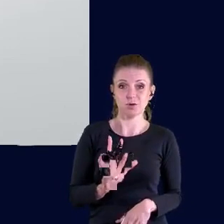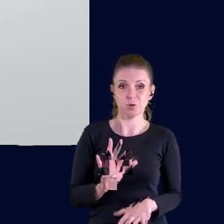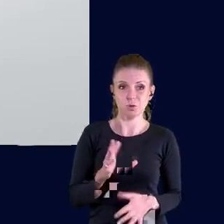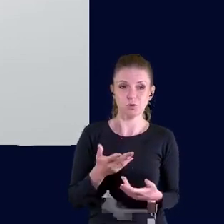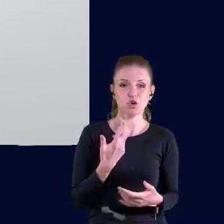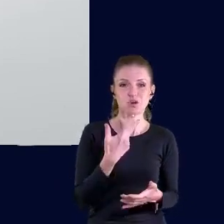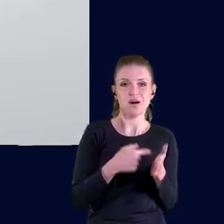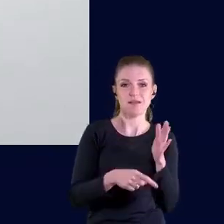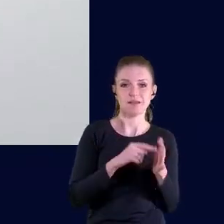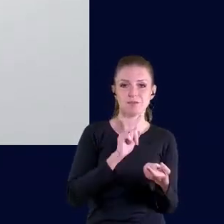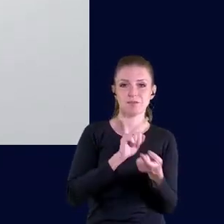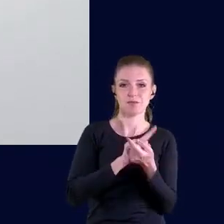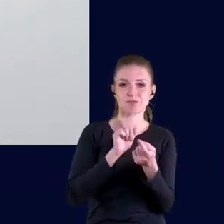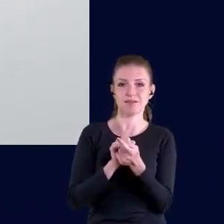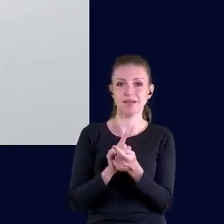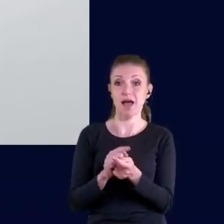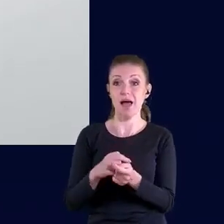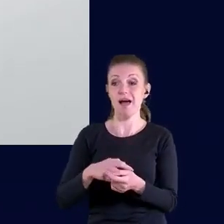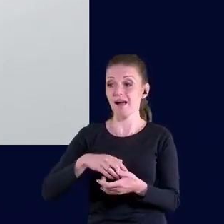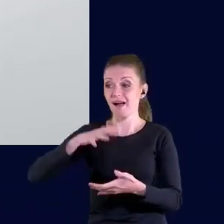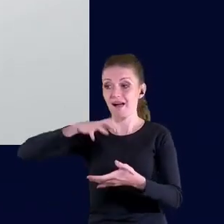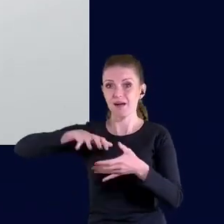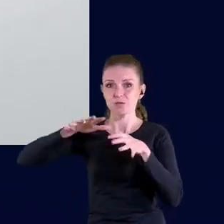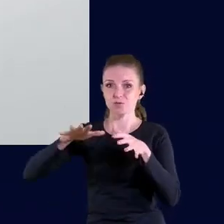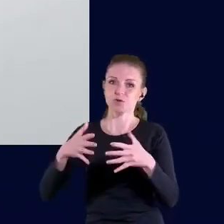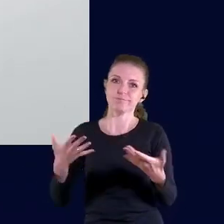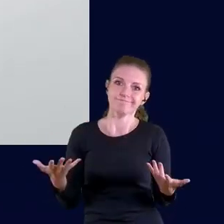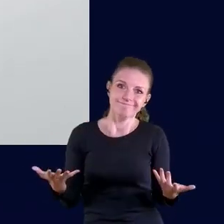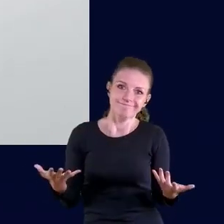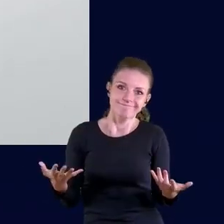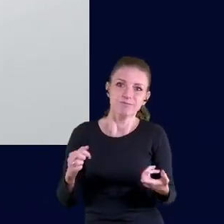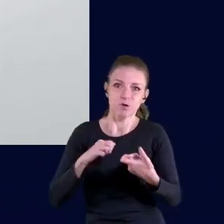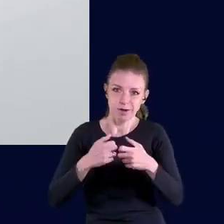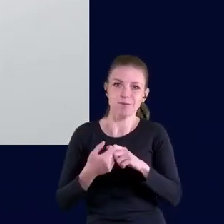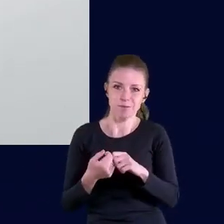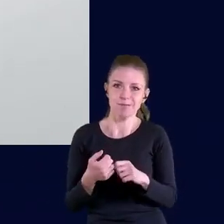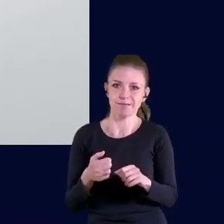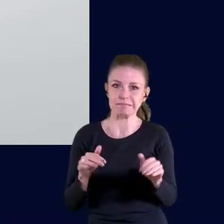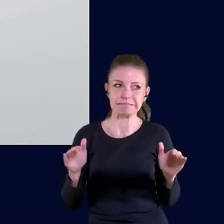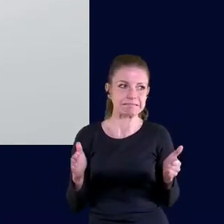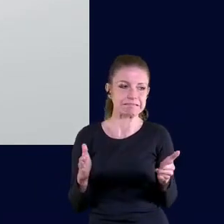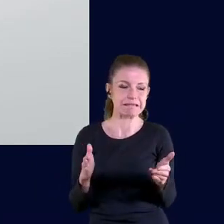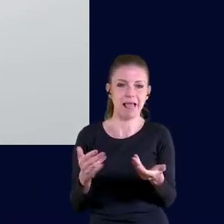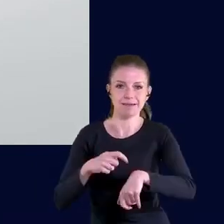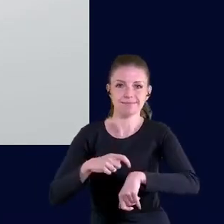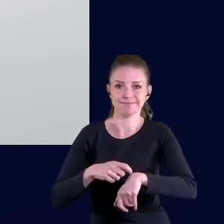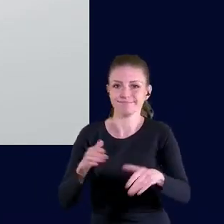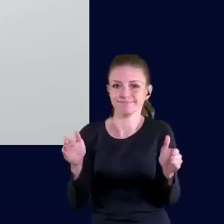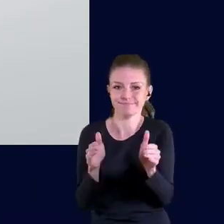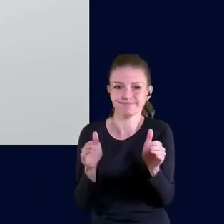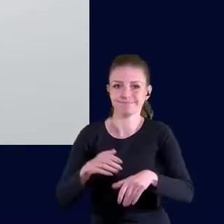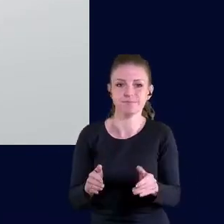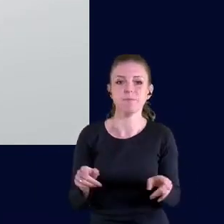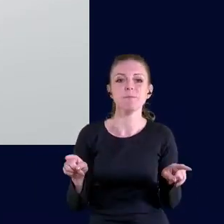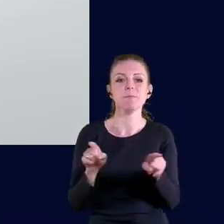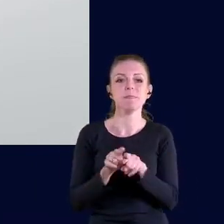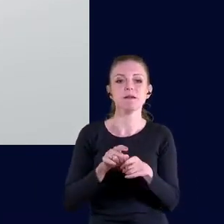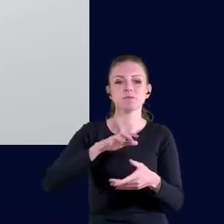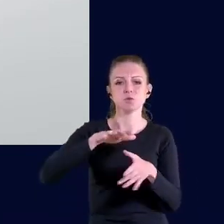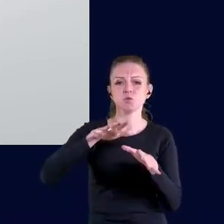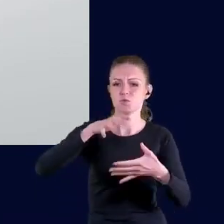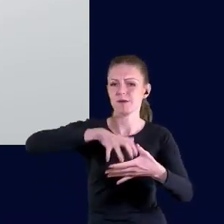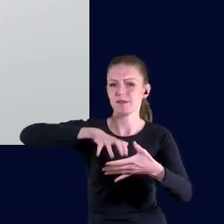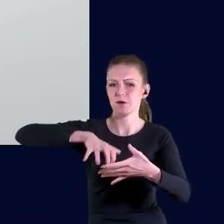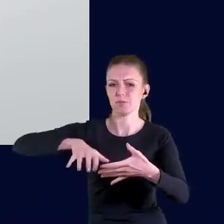materiału jest ogromne Kolejnym problemem jest niepełnosprawna prowadzonych w zupełnie inaczej to